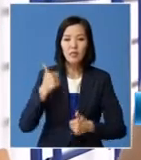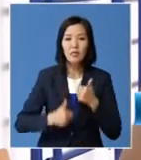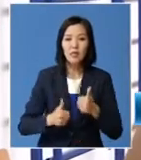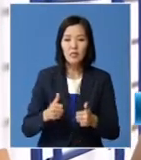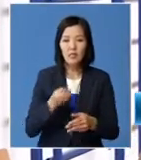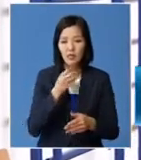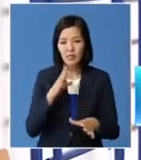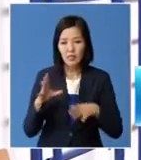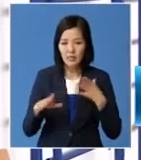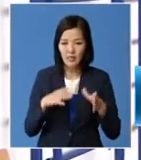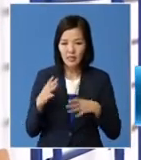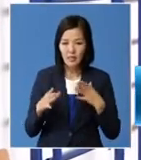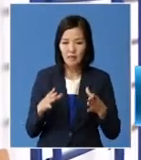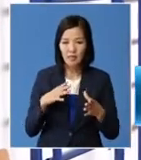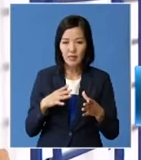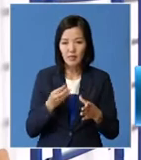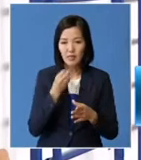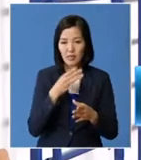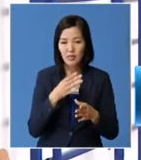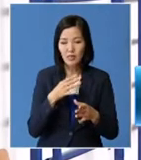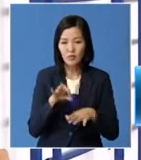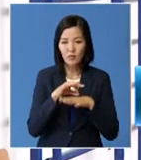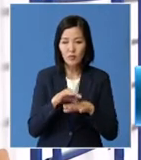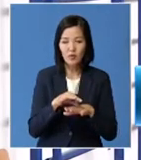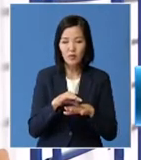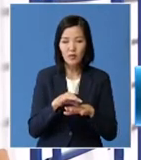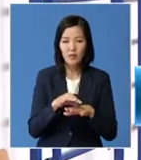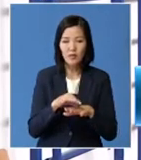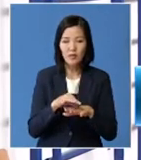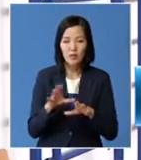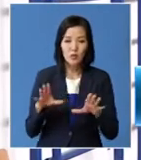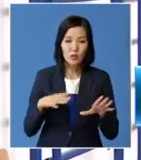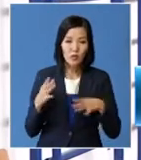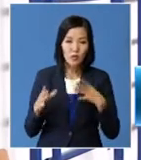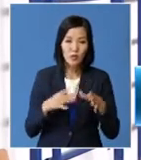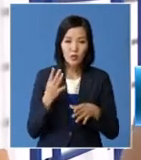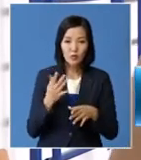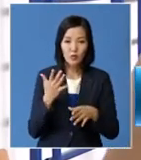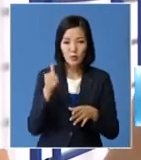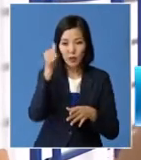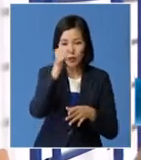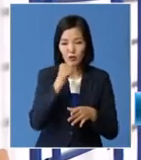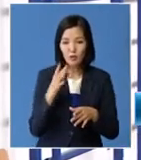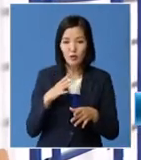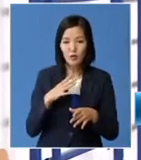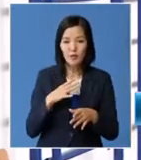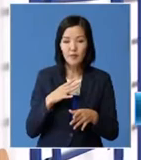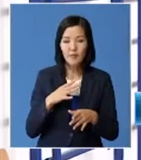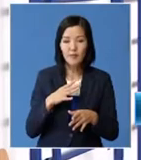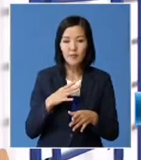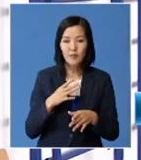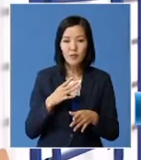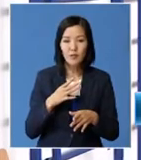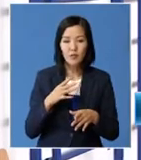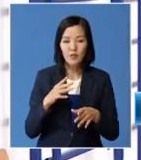дайындалып келдім, бұл жақсы дәрежеде өтті. Мен осы грек-рим күресімен айналысқаныма 4-5 жылдай болып қалды. Осында оқып жатқаныма 3 жыл